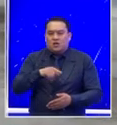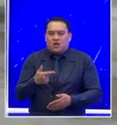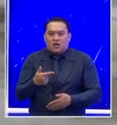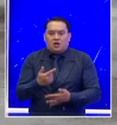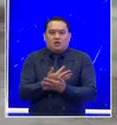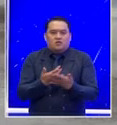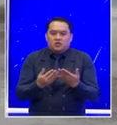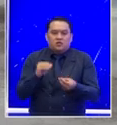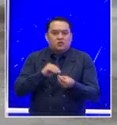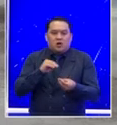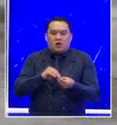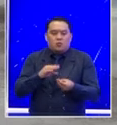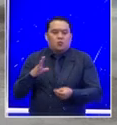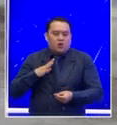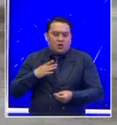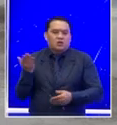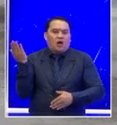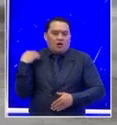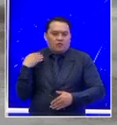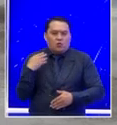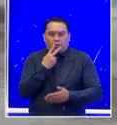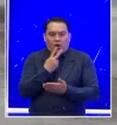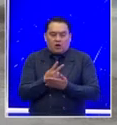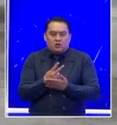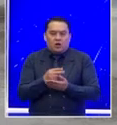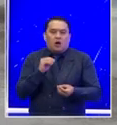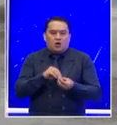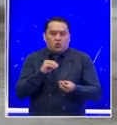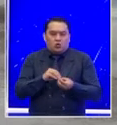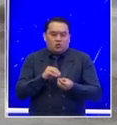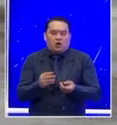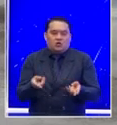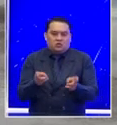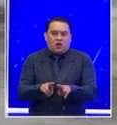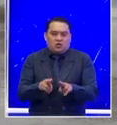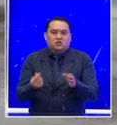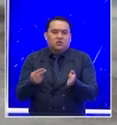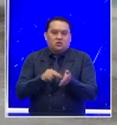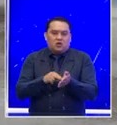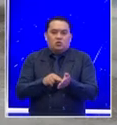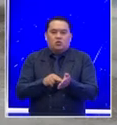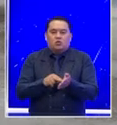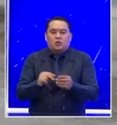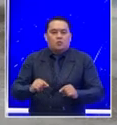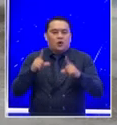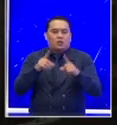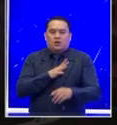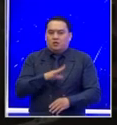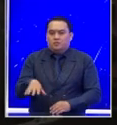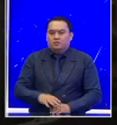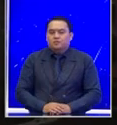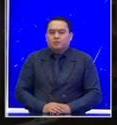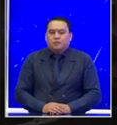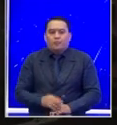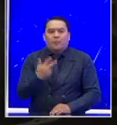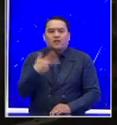То есть те, которые цены у нас были зафиксированы, те же они у нас и остались. То есть цены на свою продукцию мы не поднимаем.